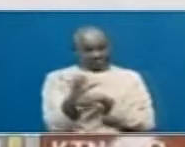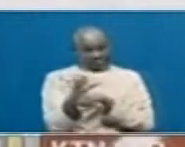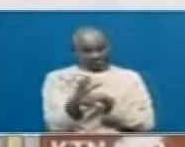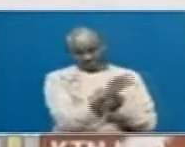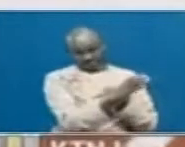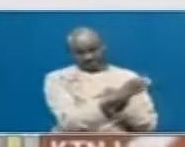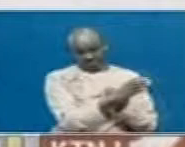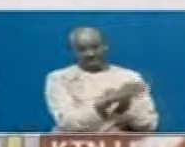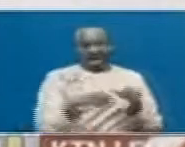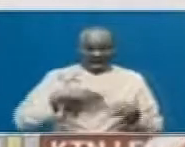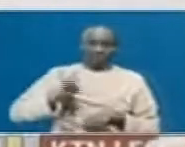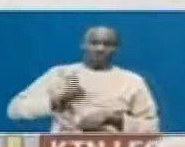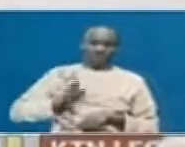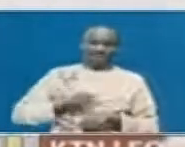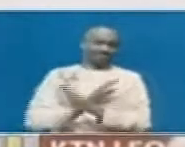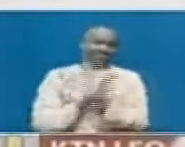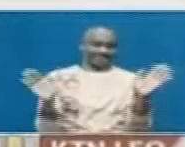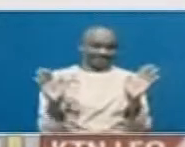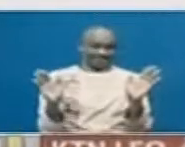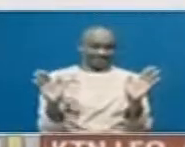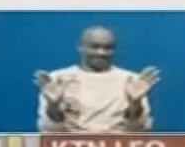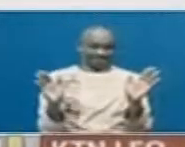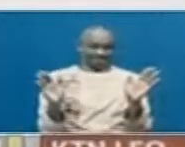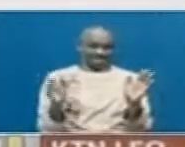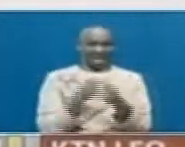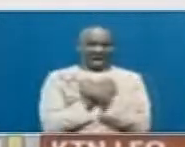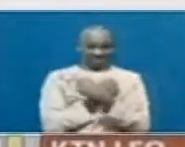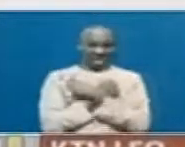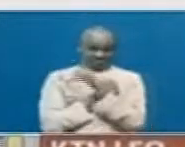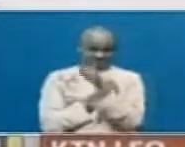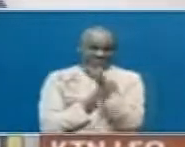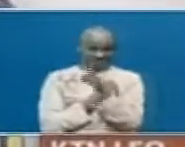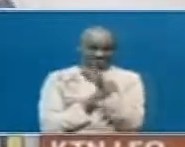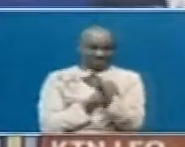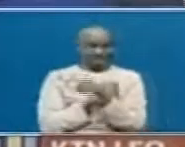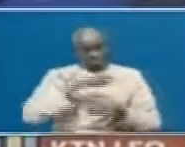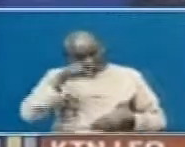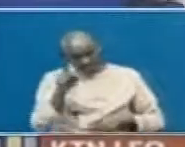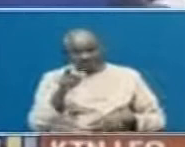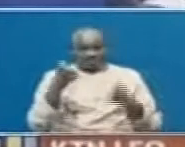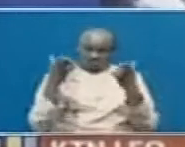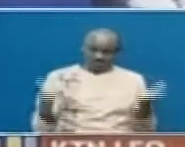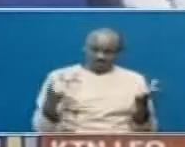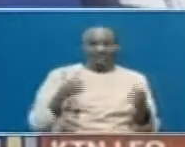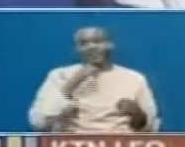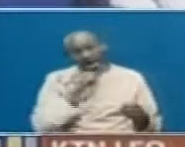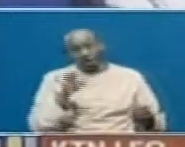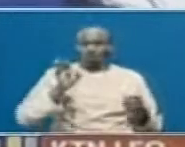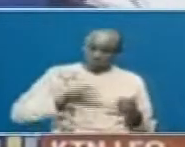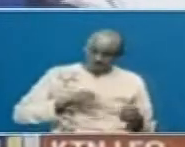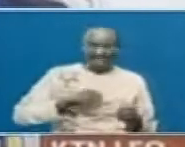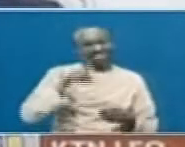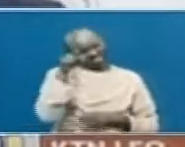na wakike. Kina dada. Mapenzi. Hata ikiwa wewe ni wa kike au ikiwa ni wa kike ama wa